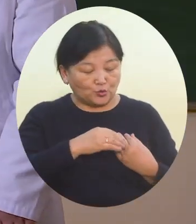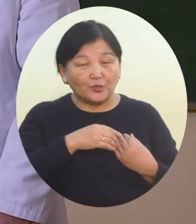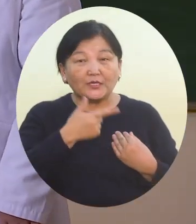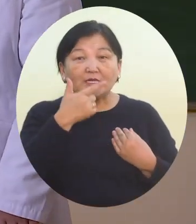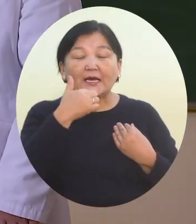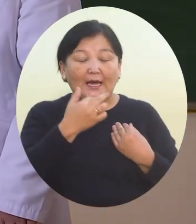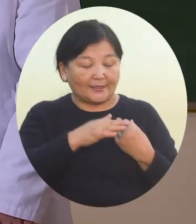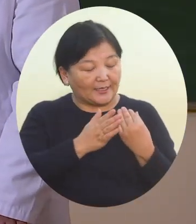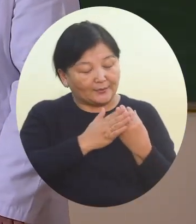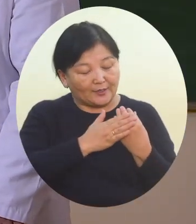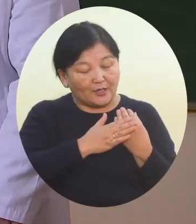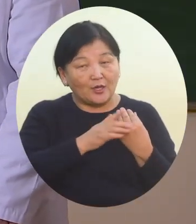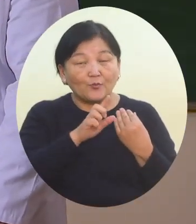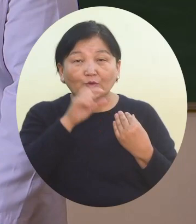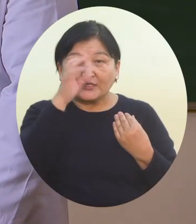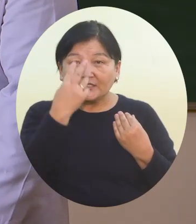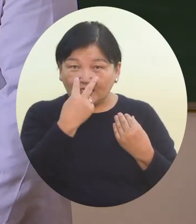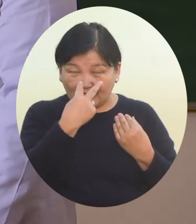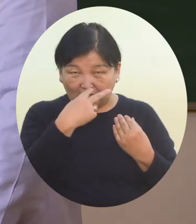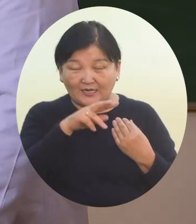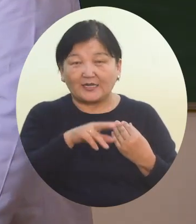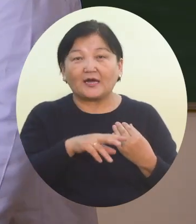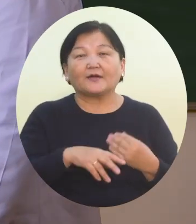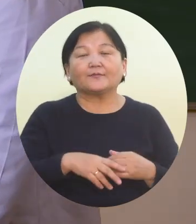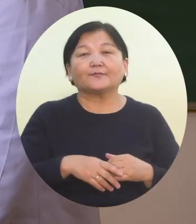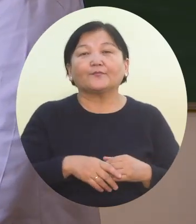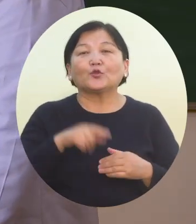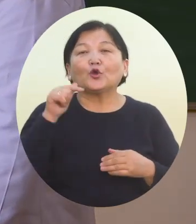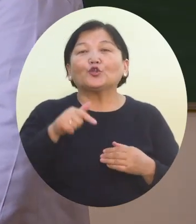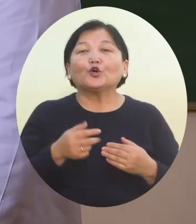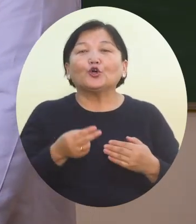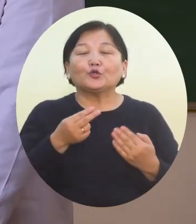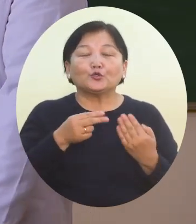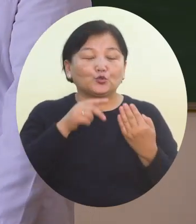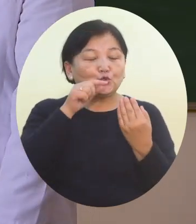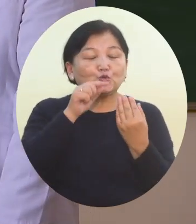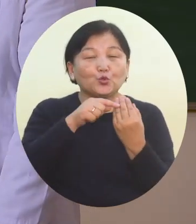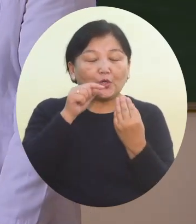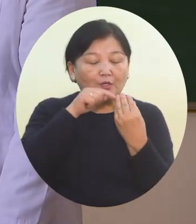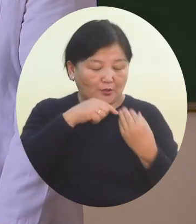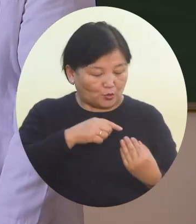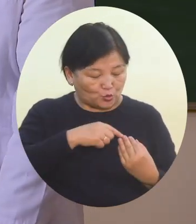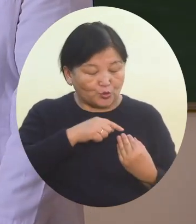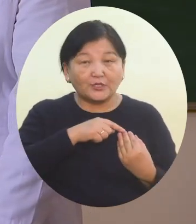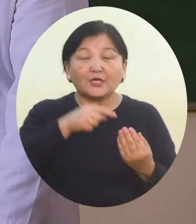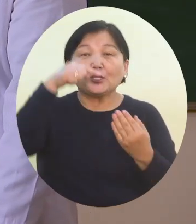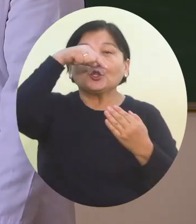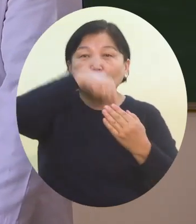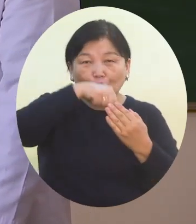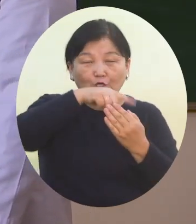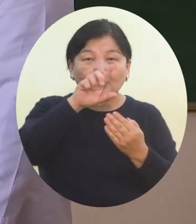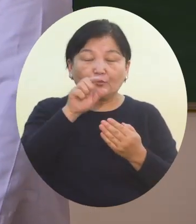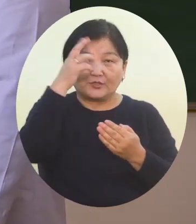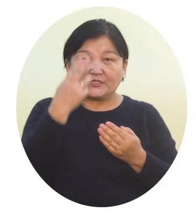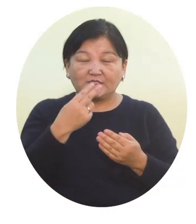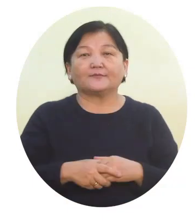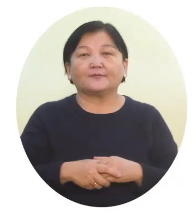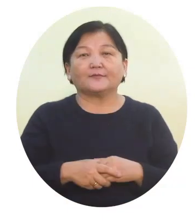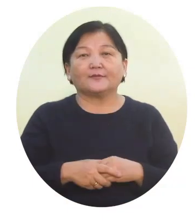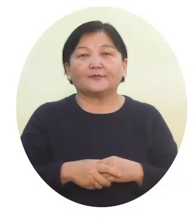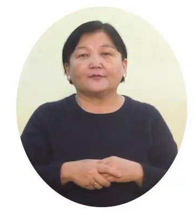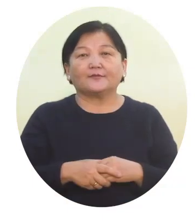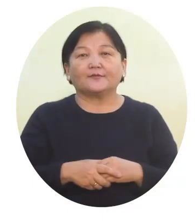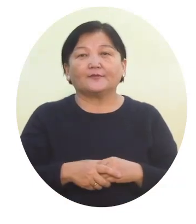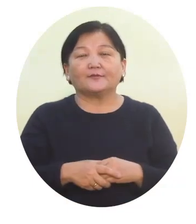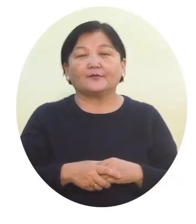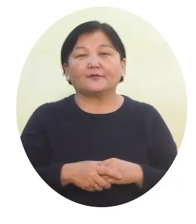бид ажиглаж судаллаа. Одоо зүрхний дотоод бүтцийн тухай судалцгаая. Зураг